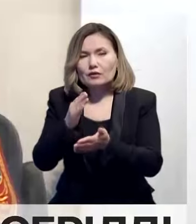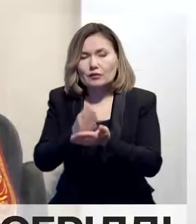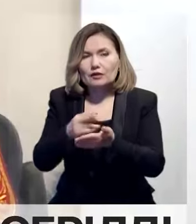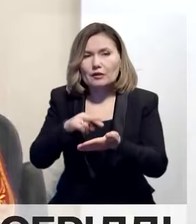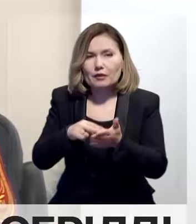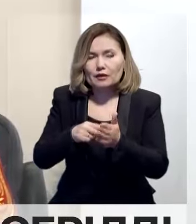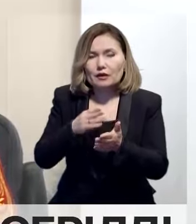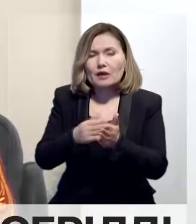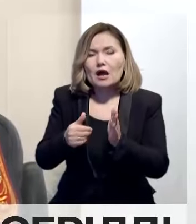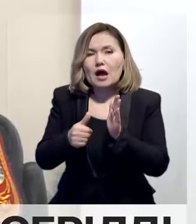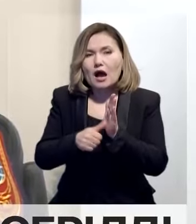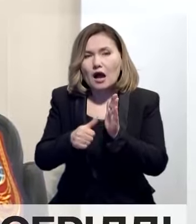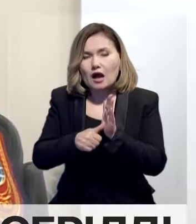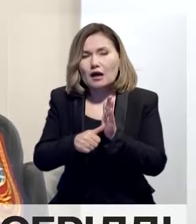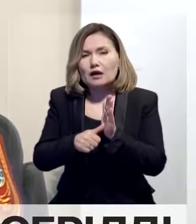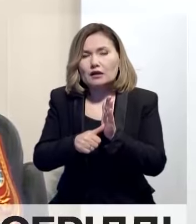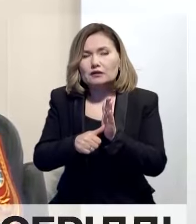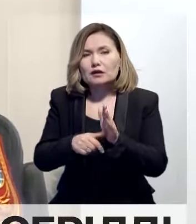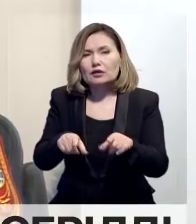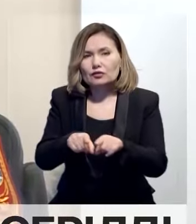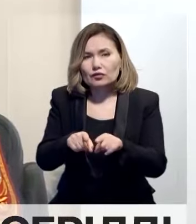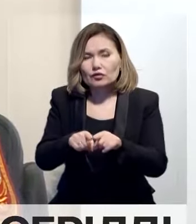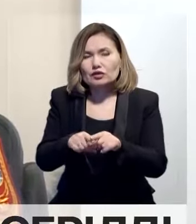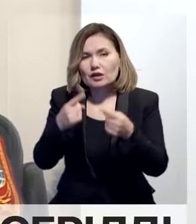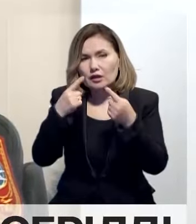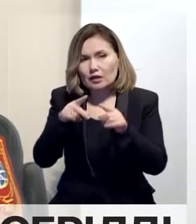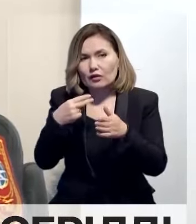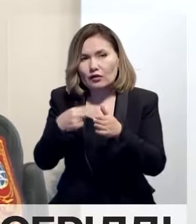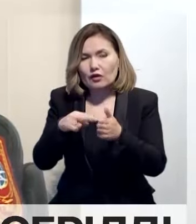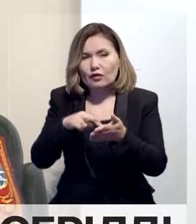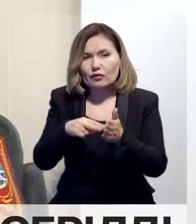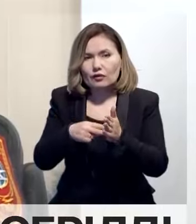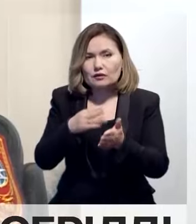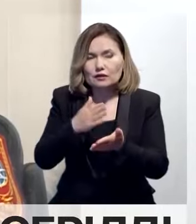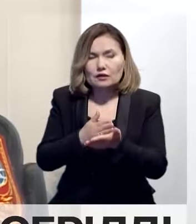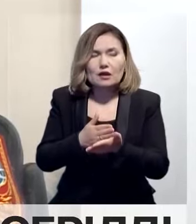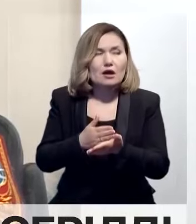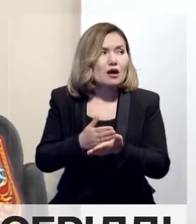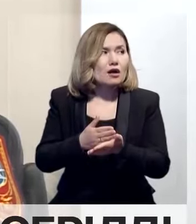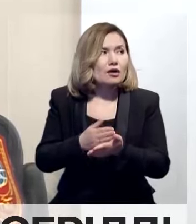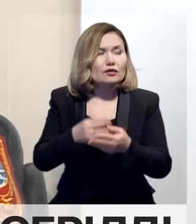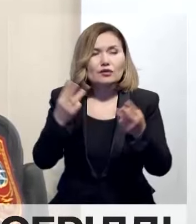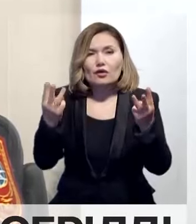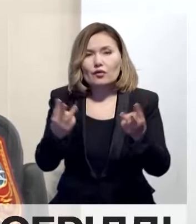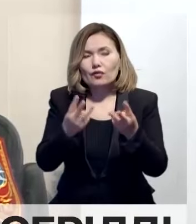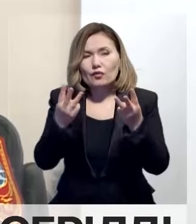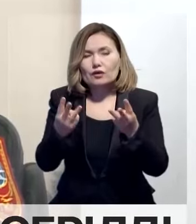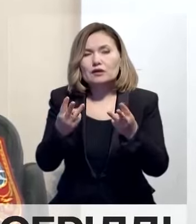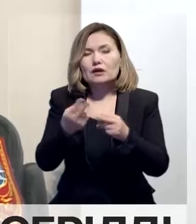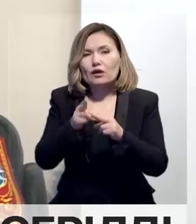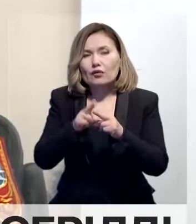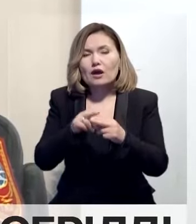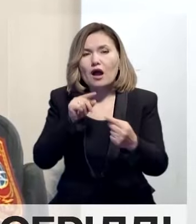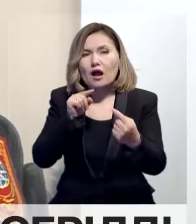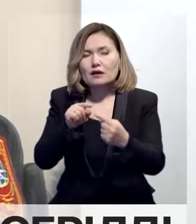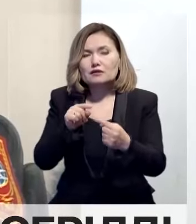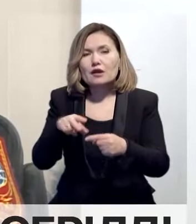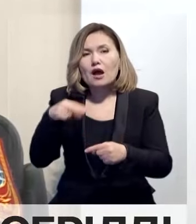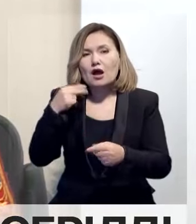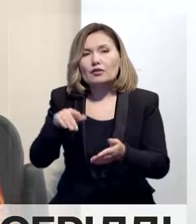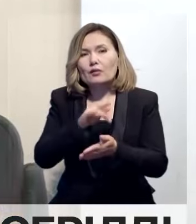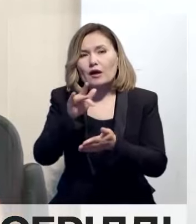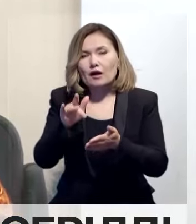жылы 6 бірлік тіркеме сатып алуды көздеп отырмыз. Және өртке қарсы сумен жабдықталмаған жоқ Ақтөбе облысының елді